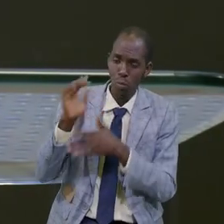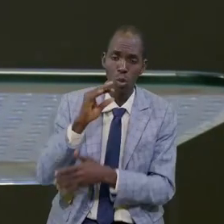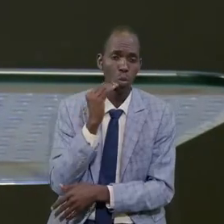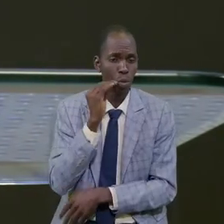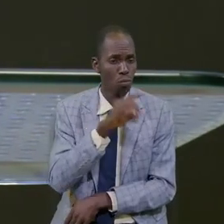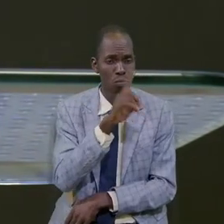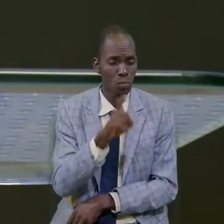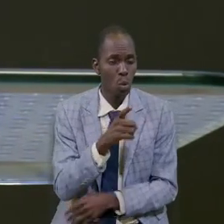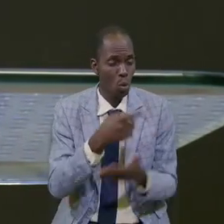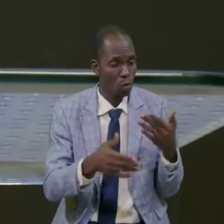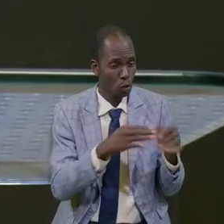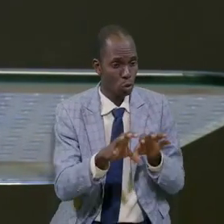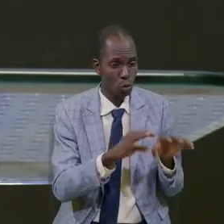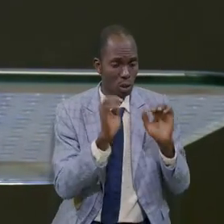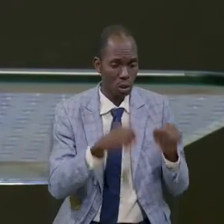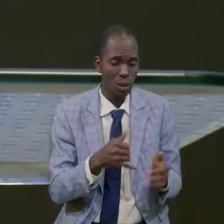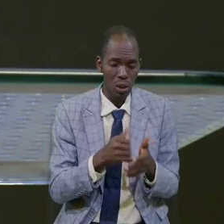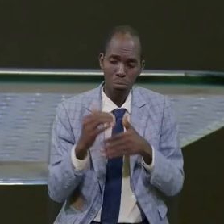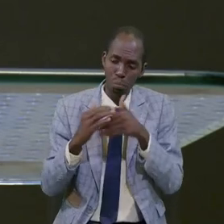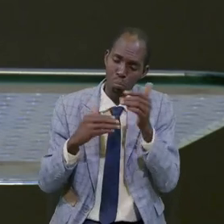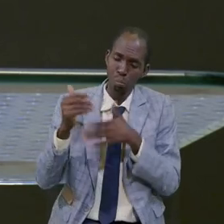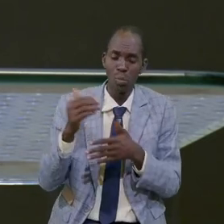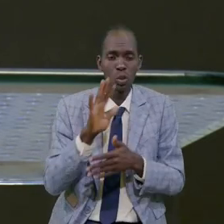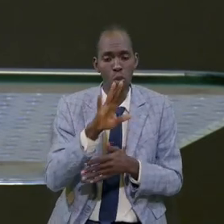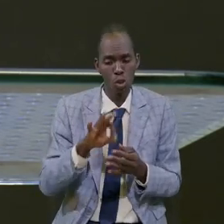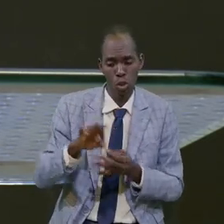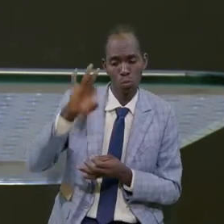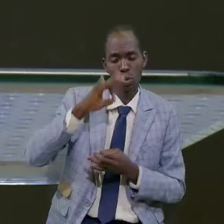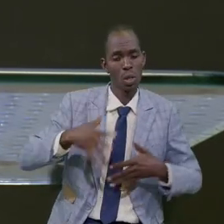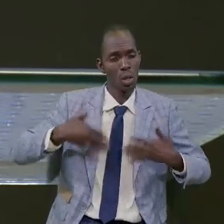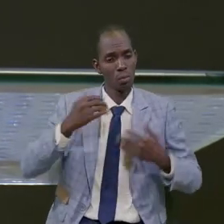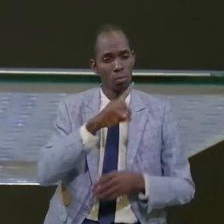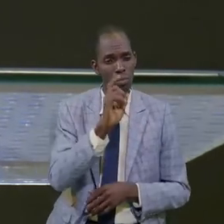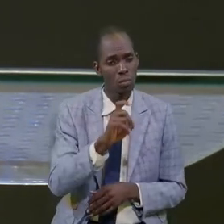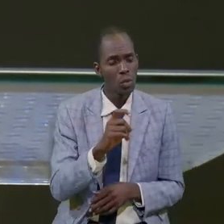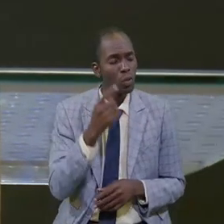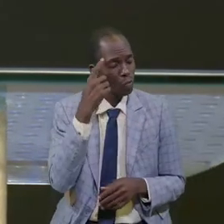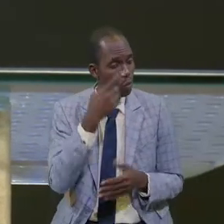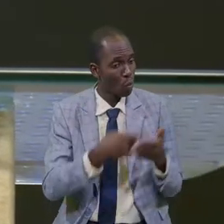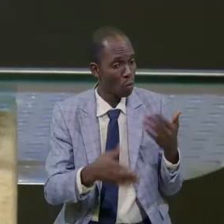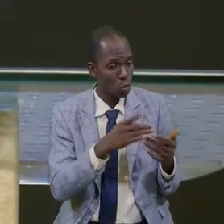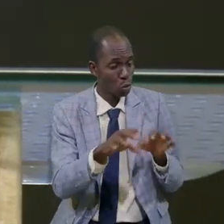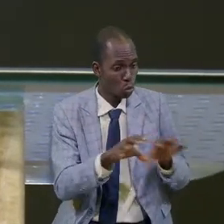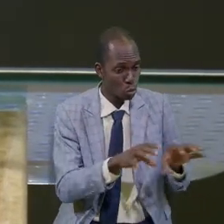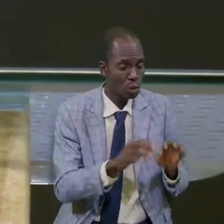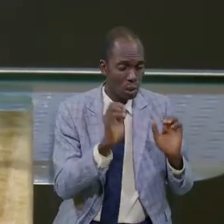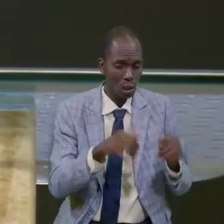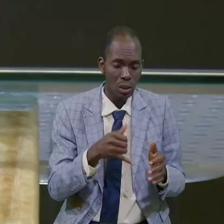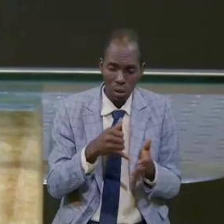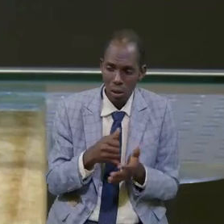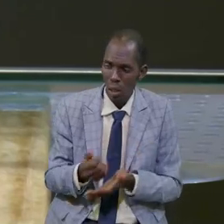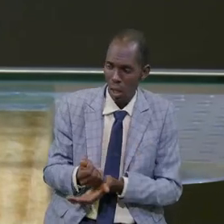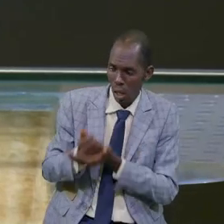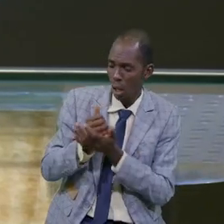cela édifie dans votre vie spirituelle? Est-ce que cela vous édifie pour la promotion des autres et pour